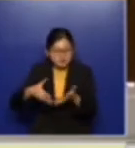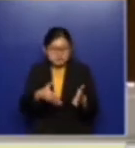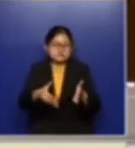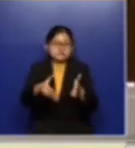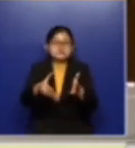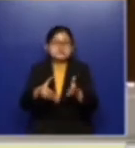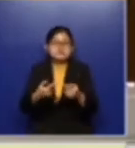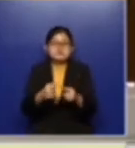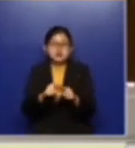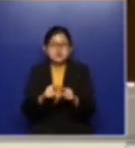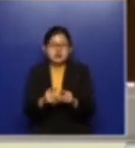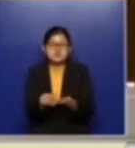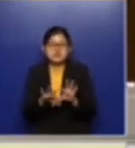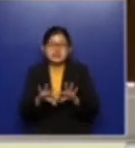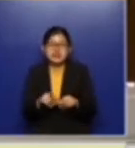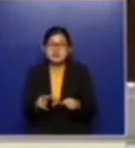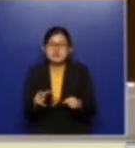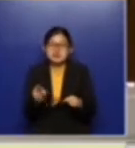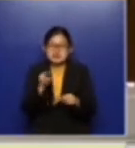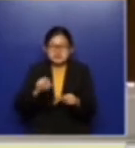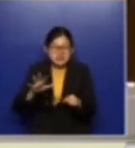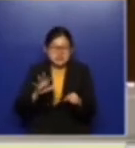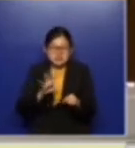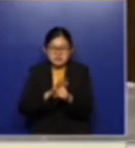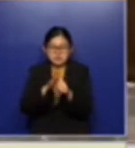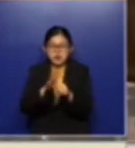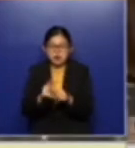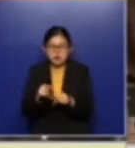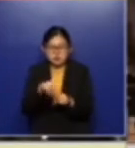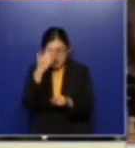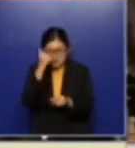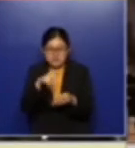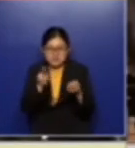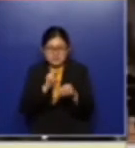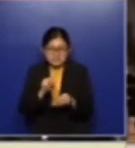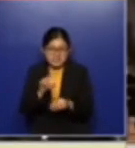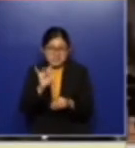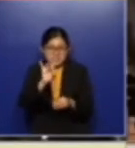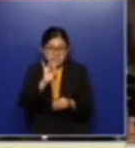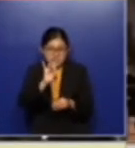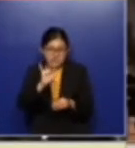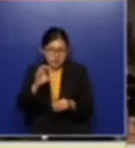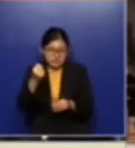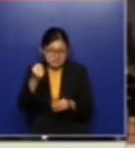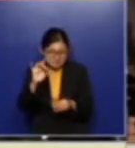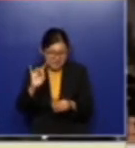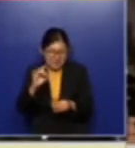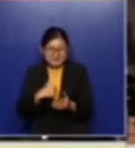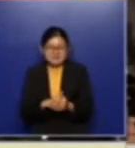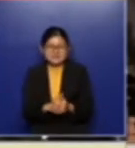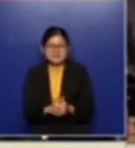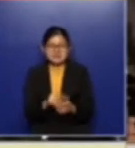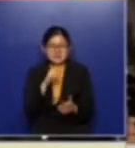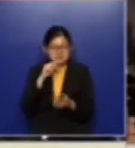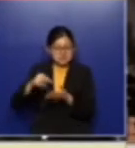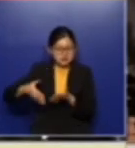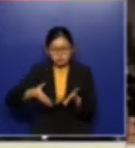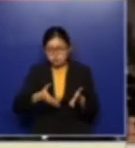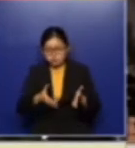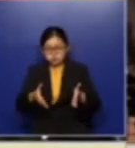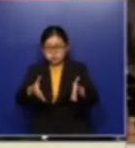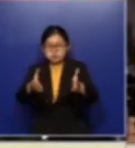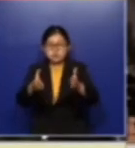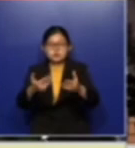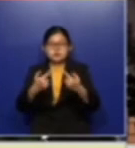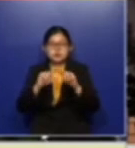จุของคุณเนี่ยวันหนึ่งได้18ล้านถ้าปล่อยกันเต็มที่ไปเลยเนี่ยของเส้นเนี้ยแต่วัน